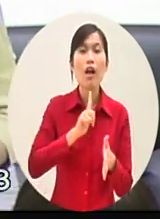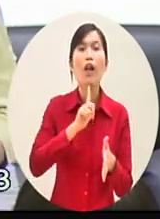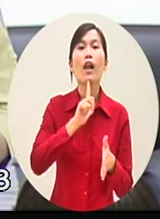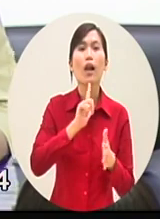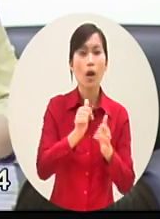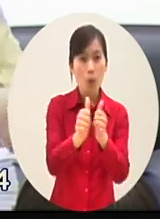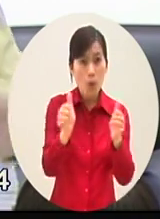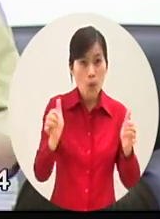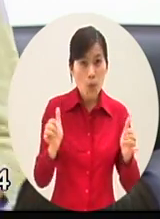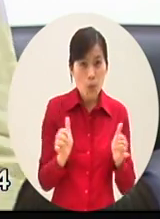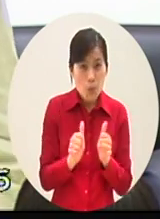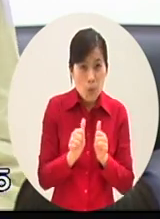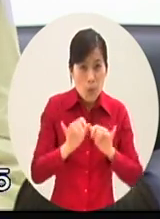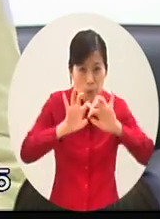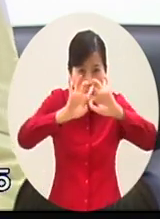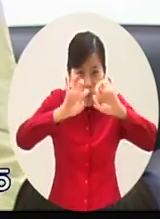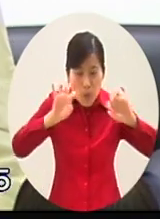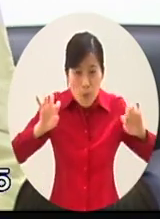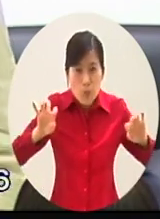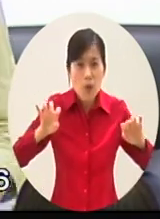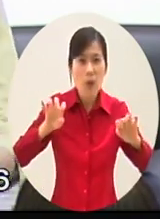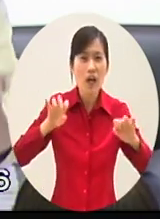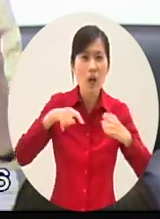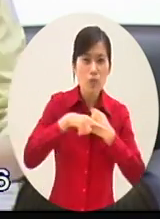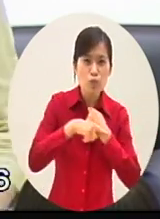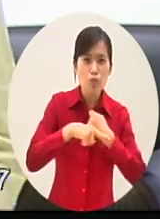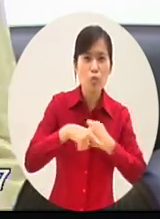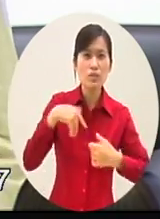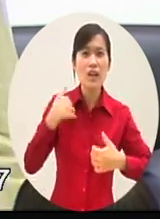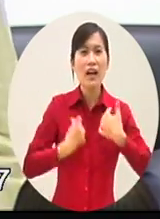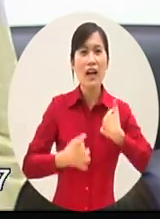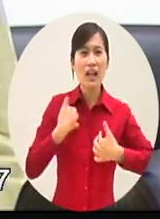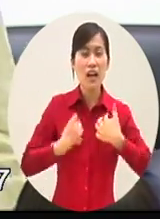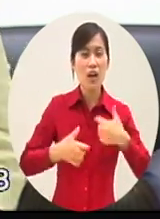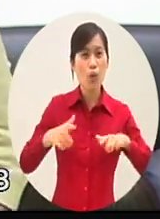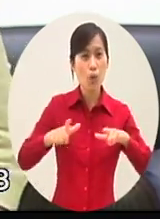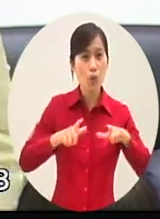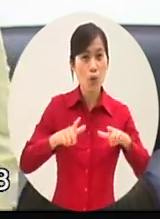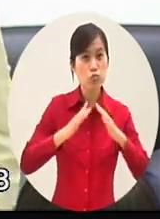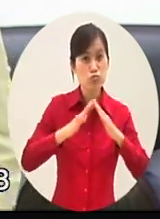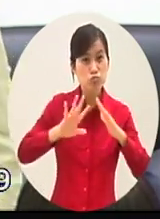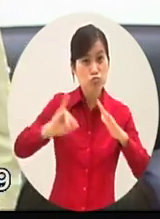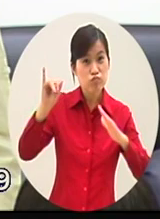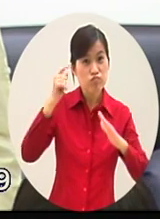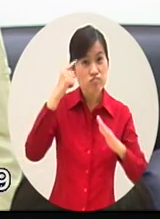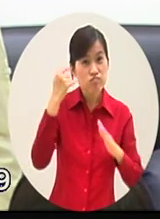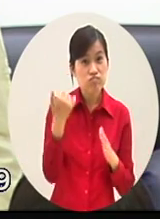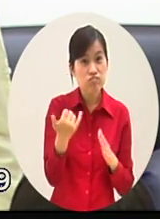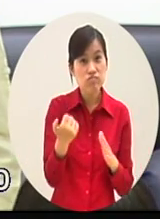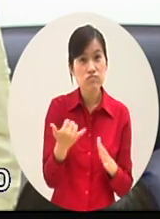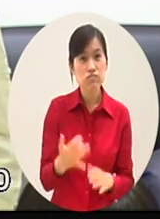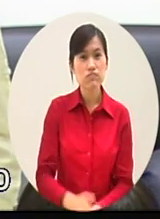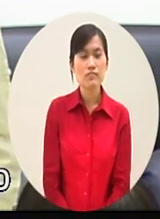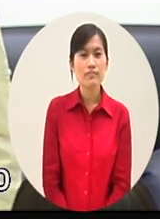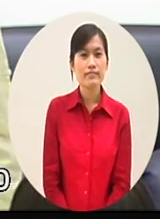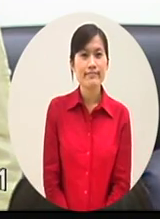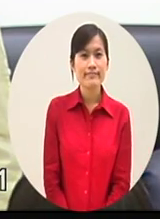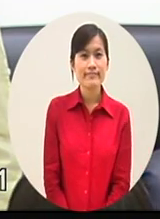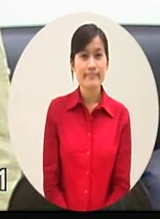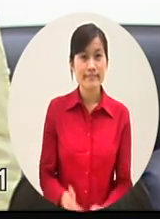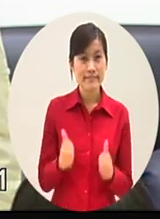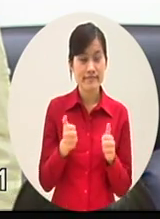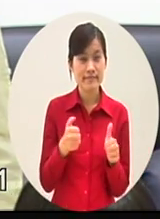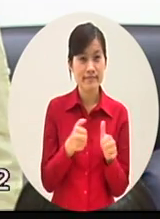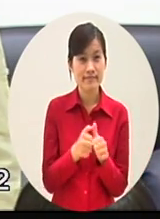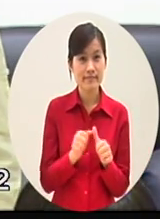乐园齁，看看我们的市长有什么我们的建议。谢谢。 市长请答复。 多谢副议长啊，